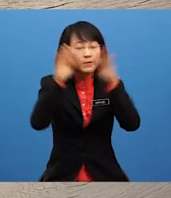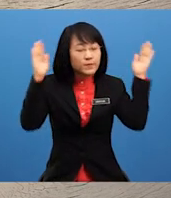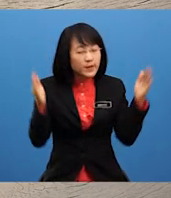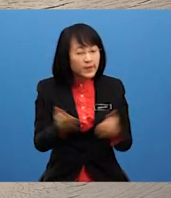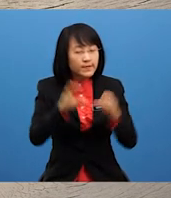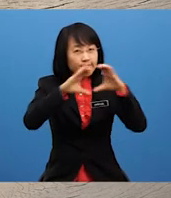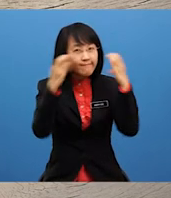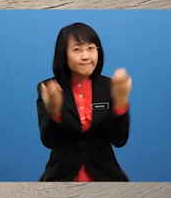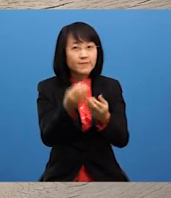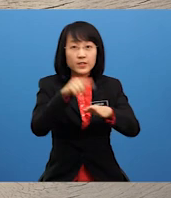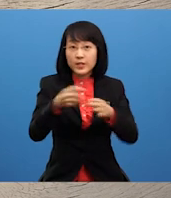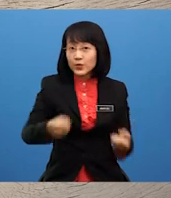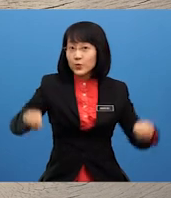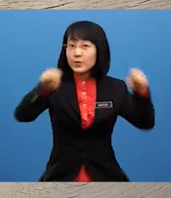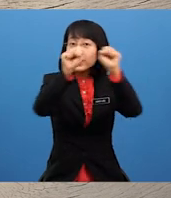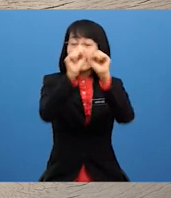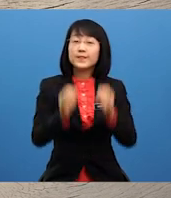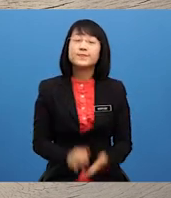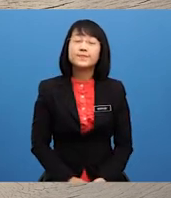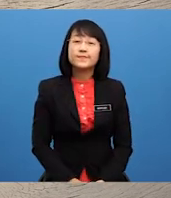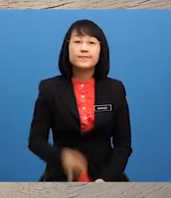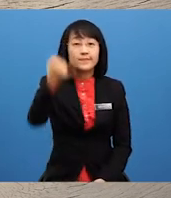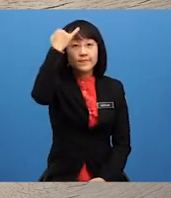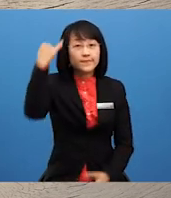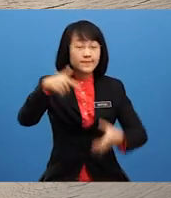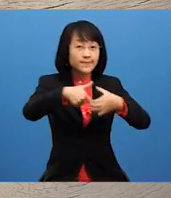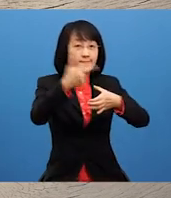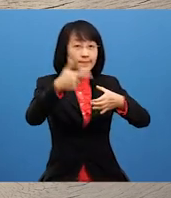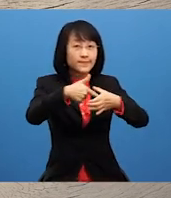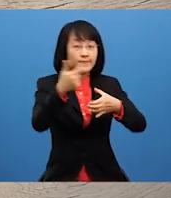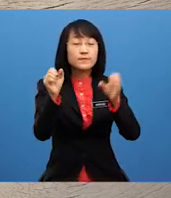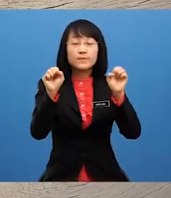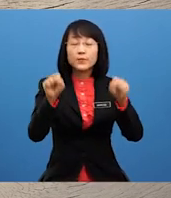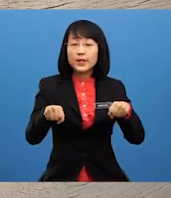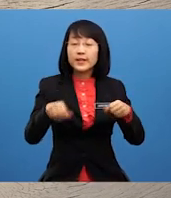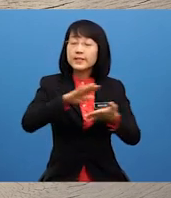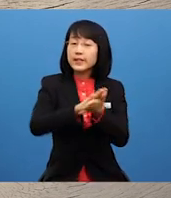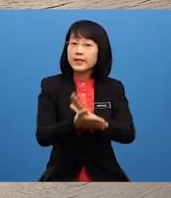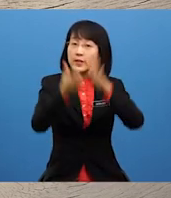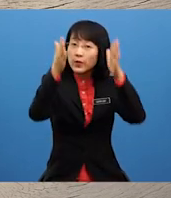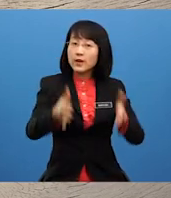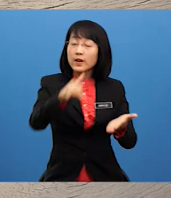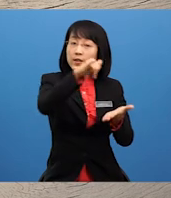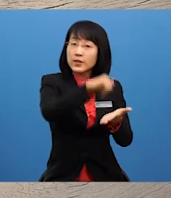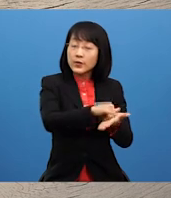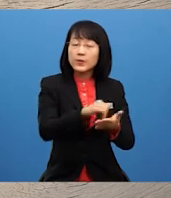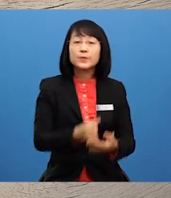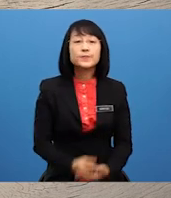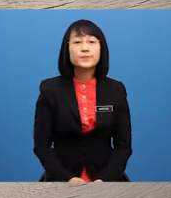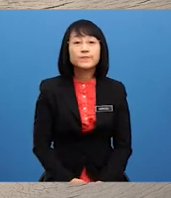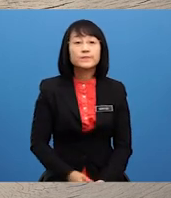Seterusnya, ilmu perlombongan. Ilmu perlombongan dapat menjadikan seseorang itu